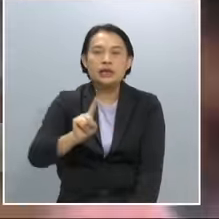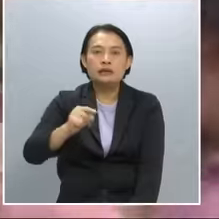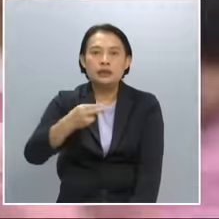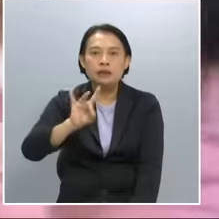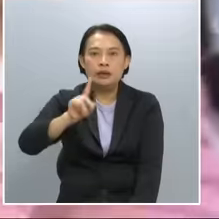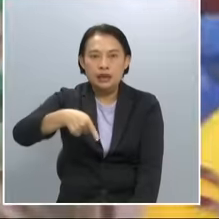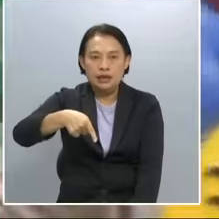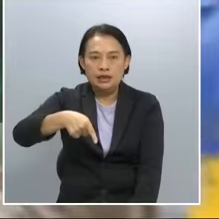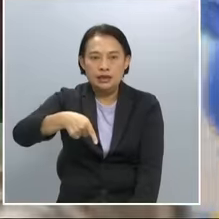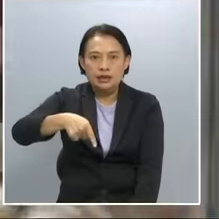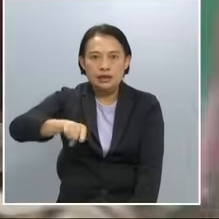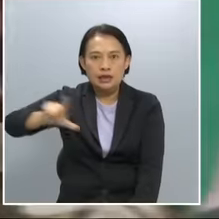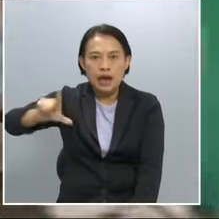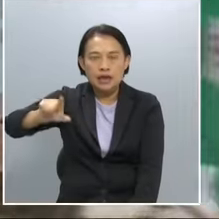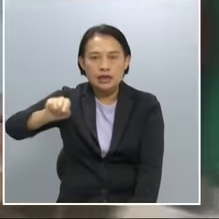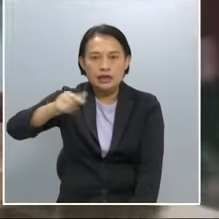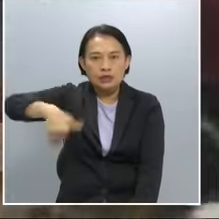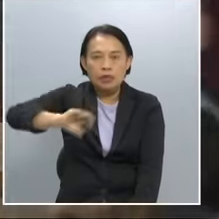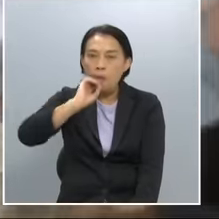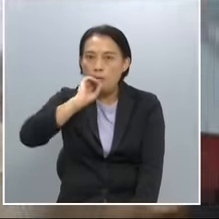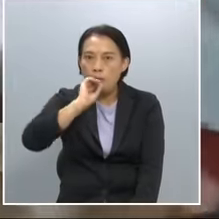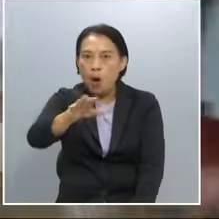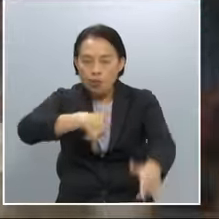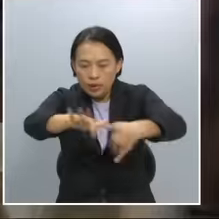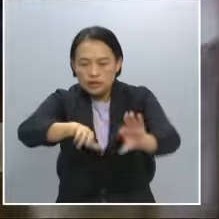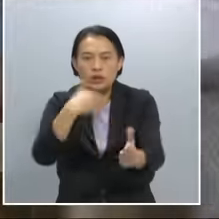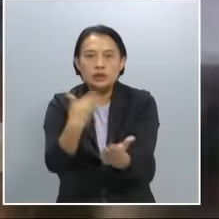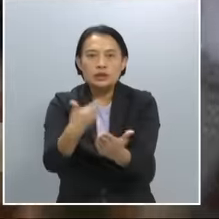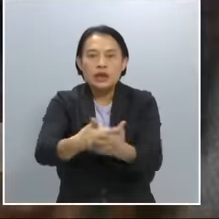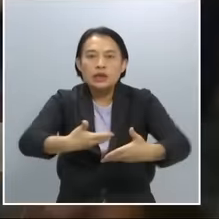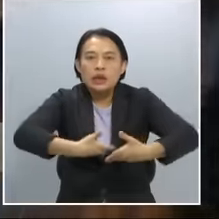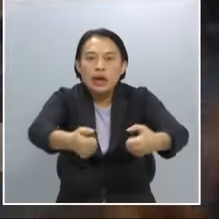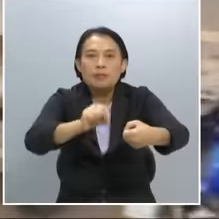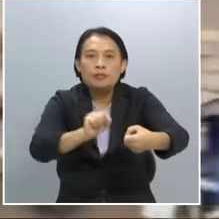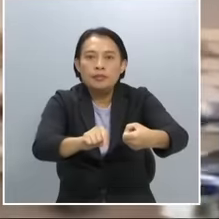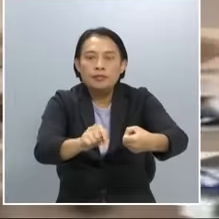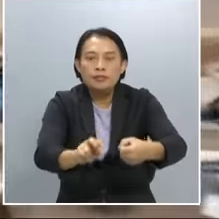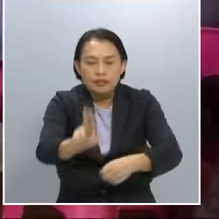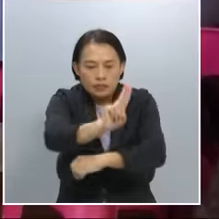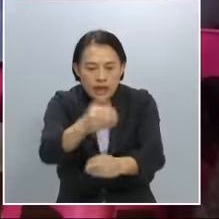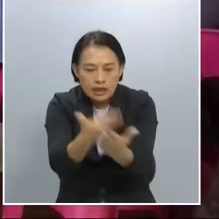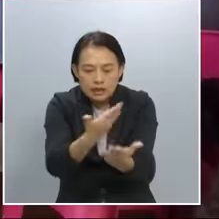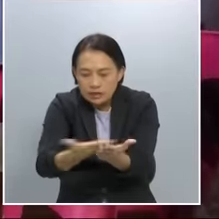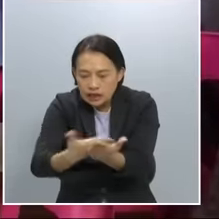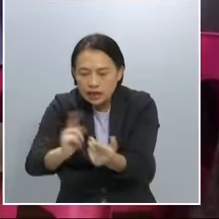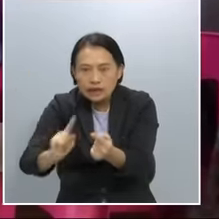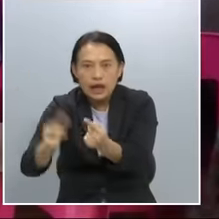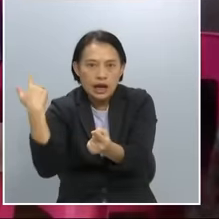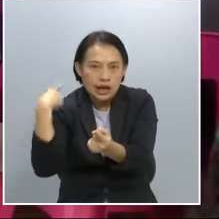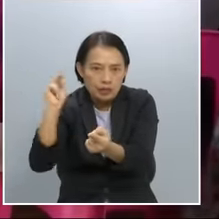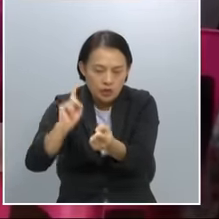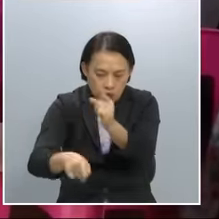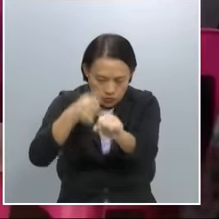118,000 ล้านโดยประมาณขอให้ประชาชนได้รับเงินส่วนนี้ไปใช้จ่ายเงินให้คุ้มค่าและให้เกิดประโยชน์สูง